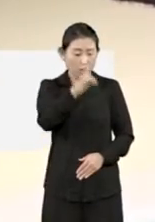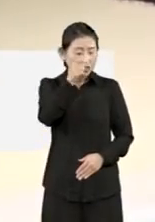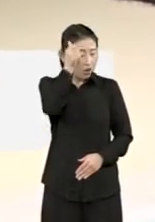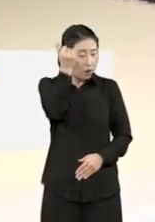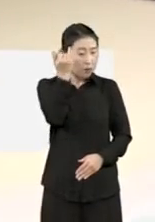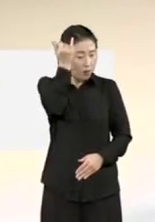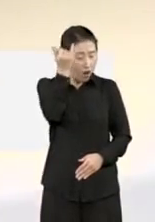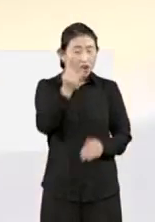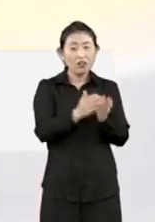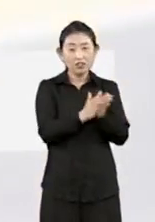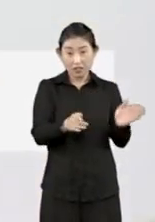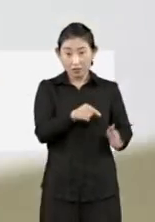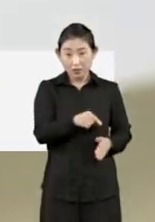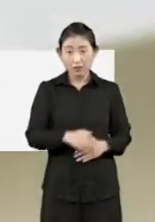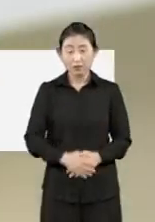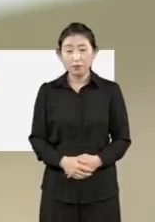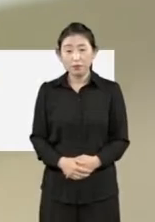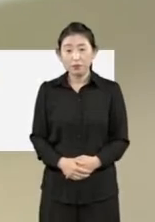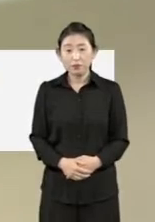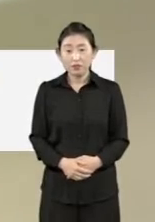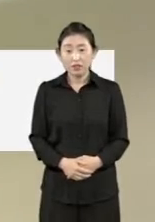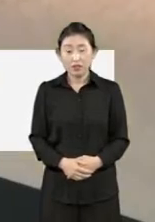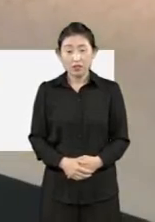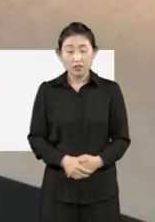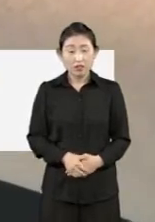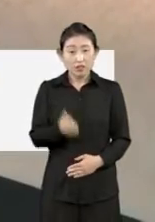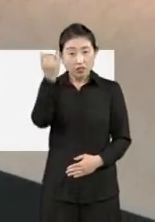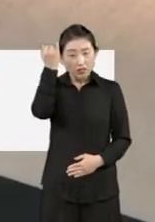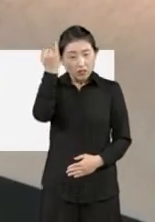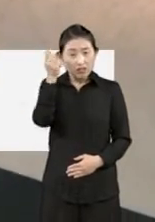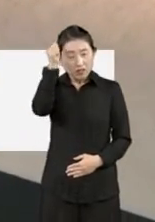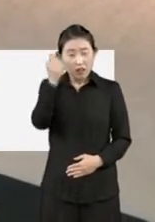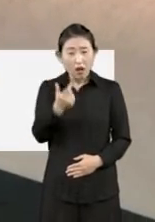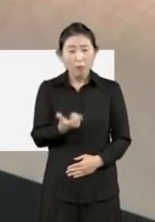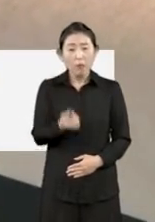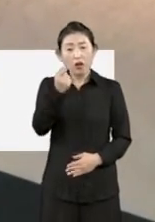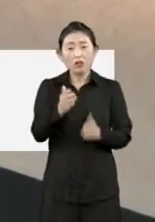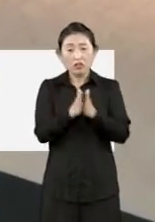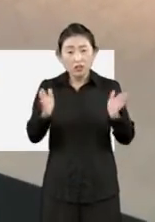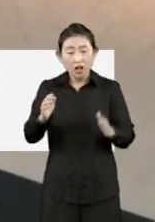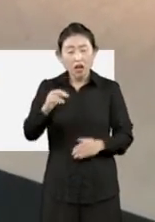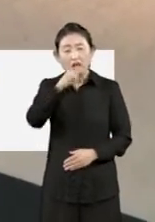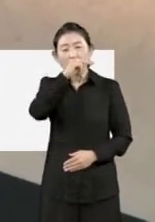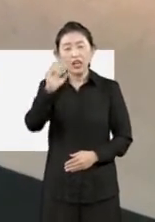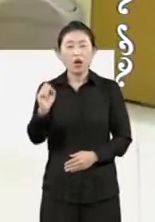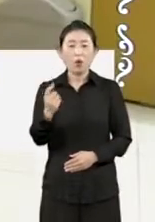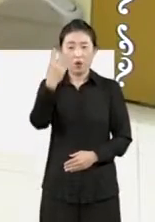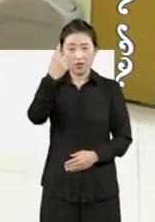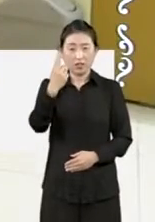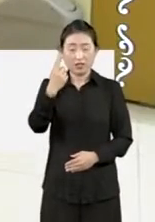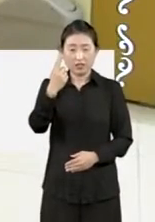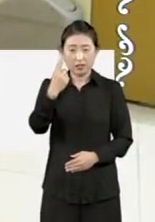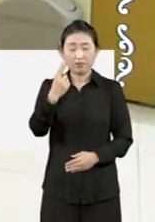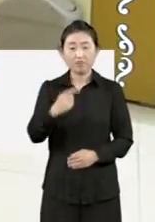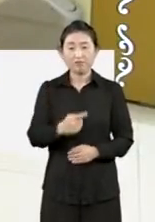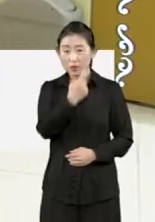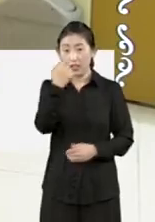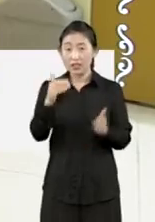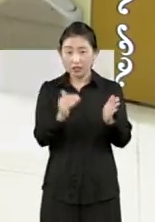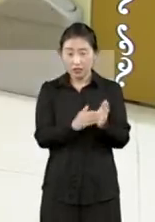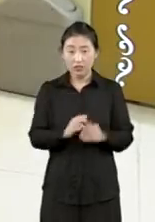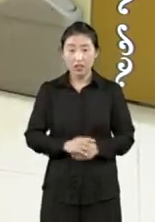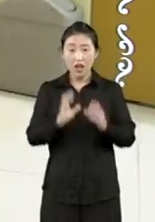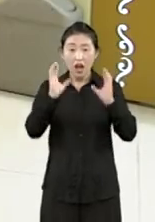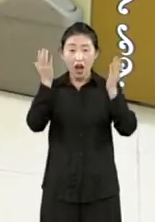사춘기가 발현됐습니다. 김 교수는 빠른 사춘기와 라벤더 오일 향 흡입의 관련성이 증명됐다며 학령기 이전